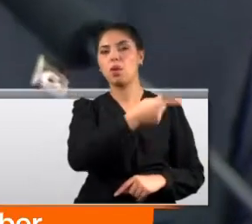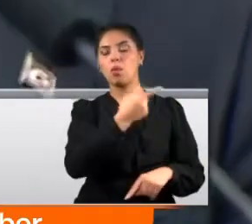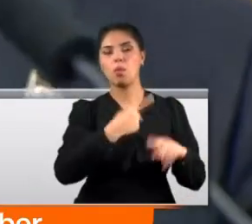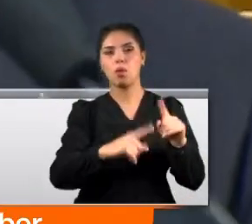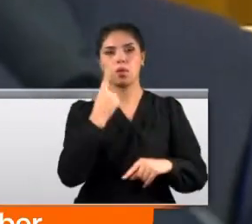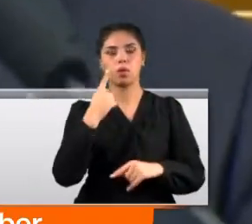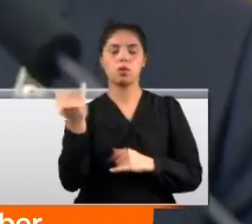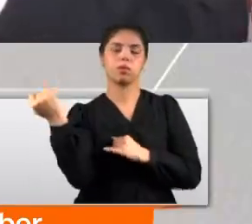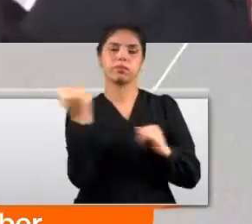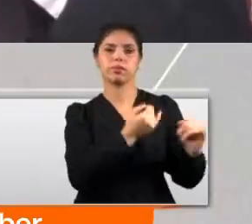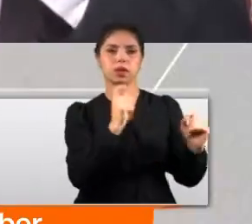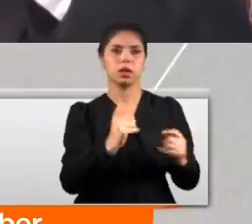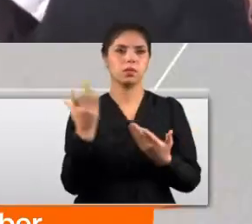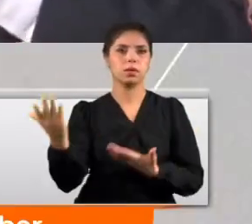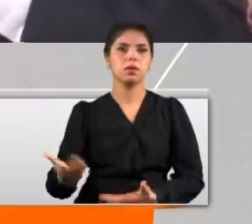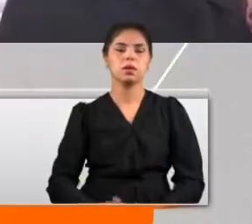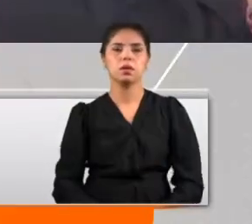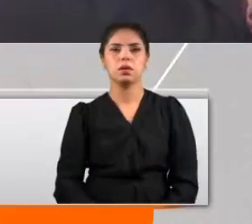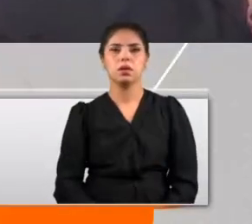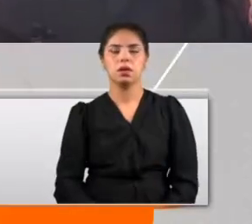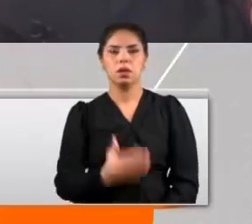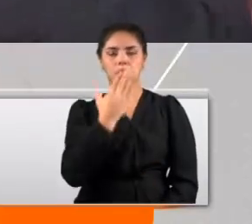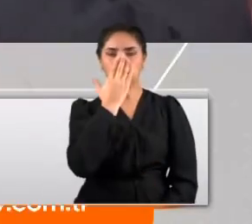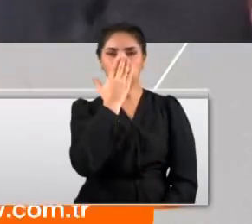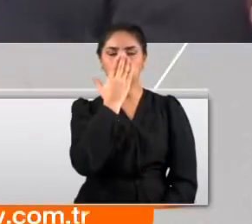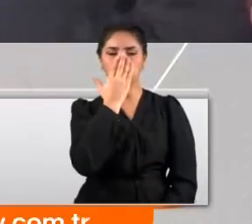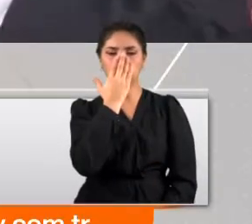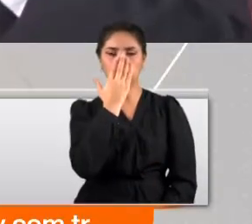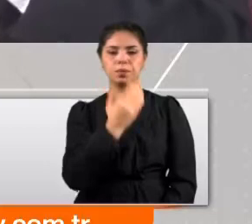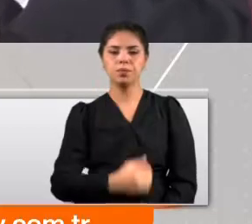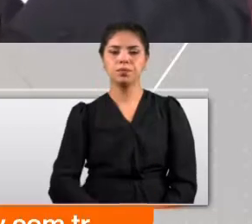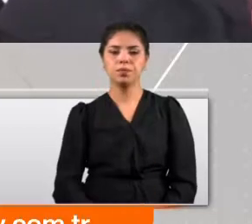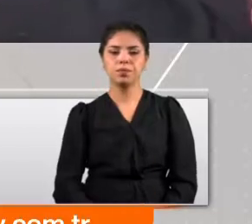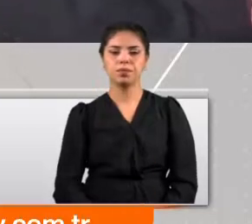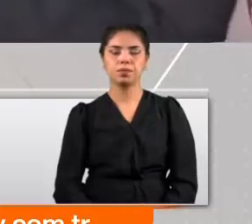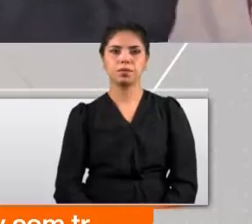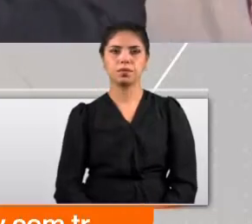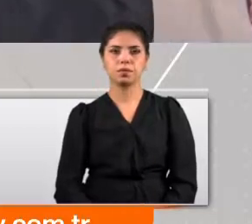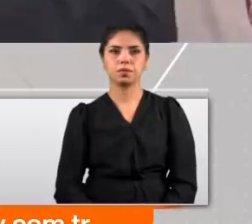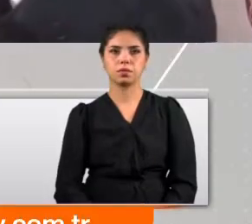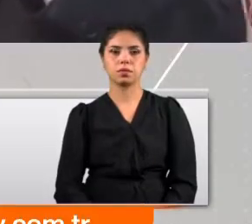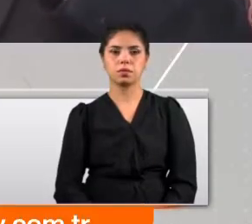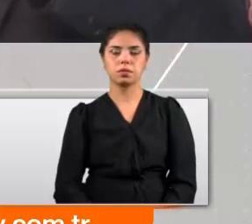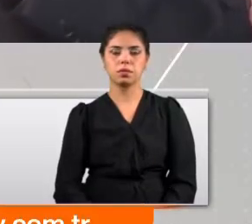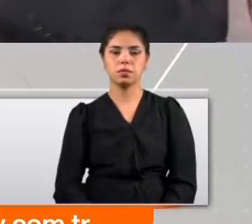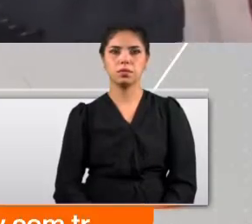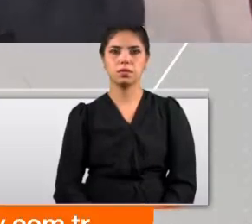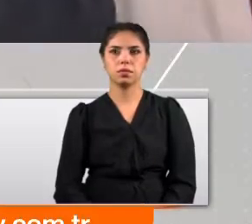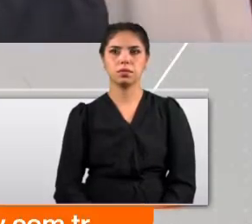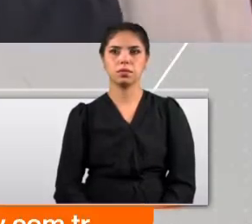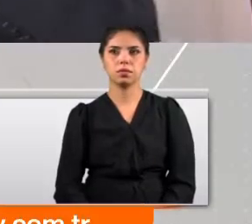üzerinden de topa tuttu ittifaka Muhtacım sağa açılayım sağdan Danışman alayım